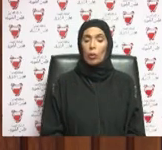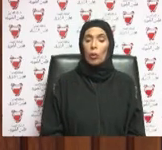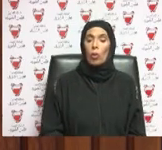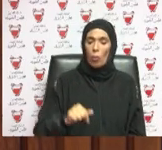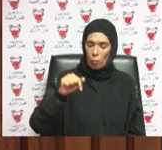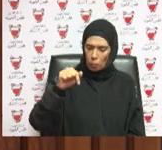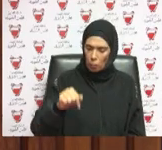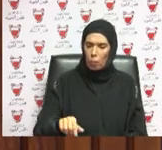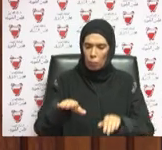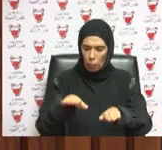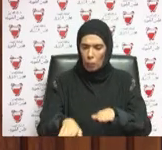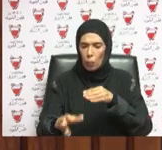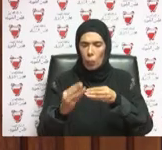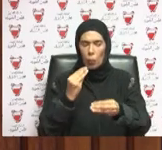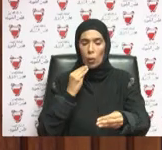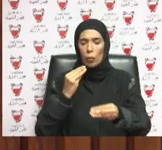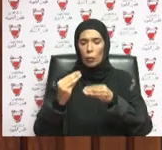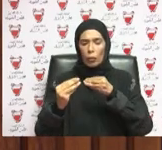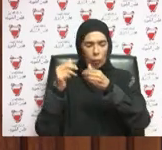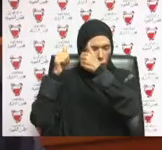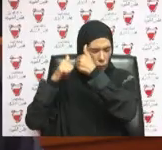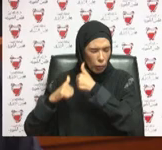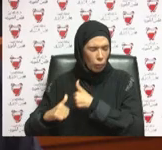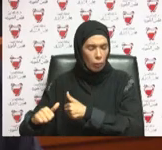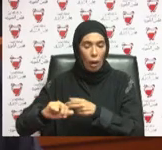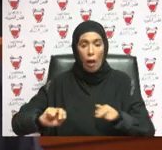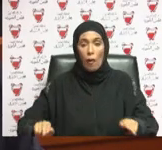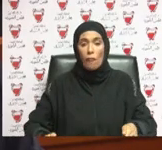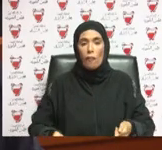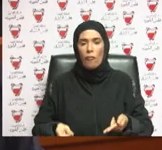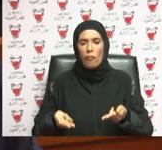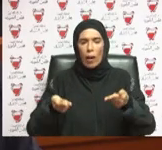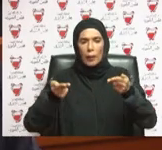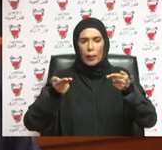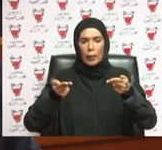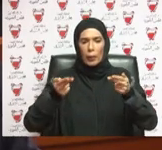مجلس الشورى نستذكر بكل الفخر والاعتزاز